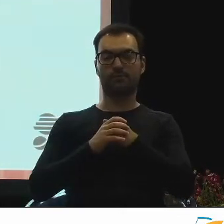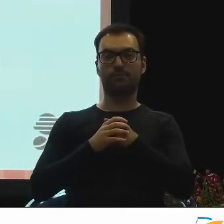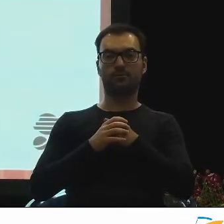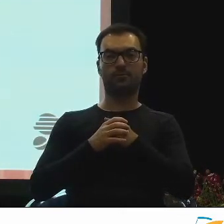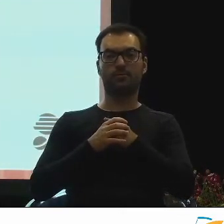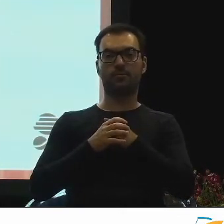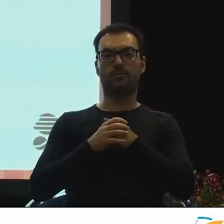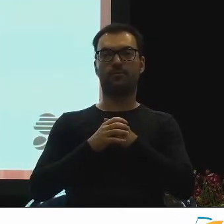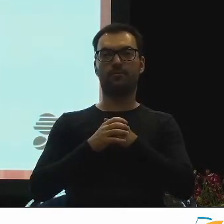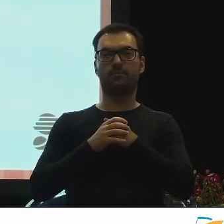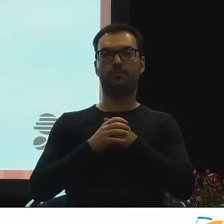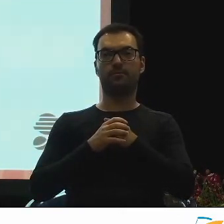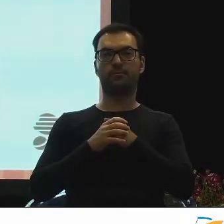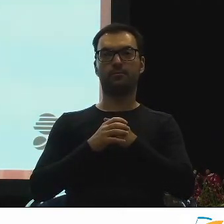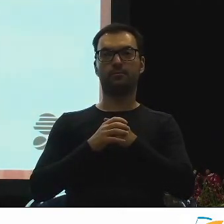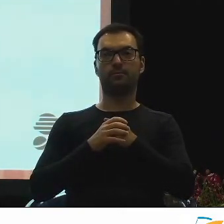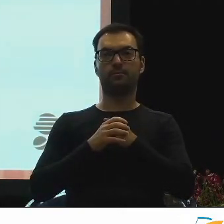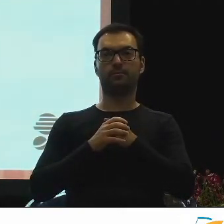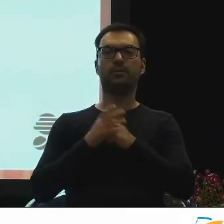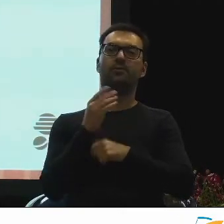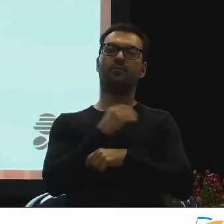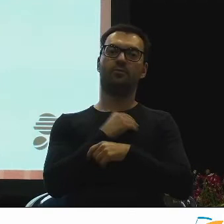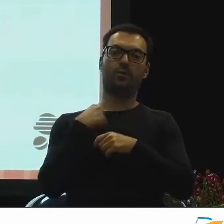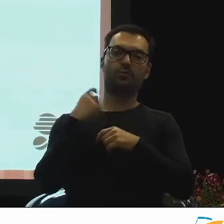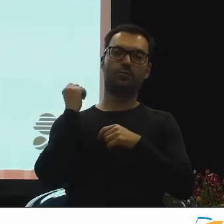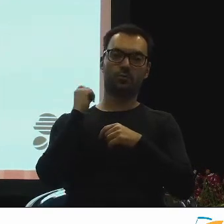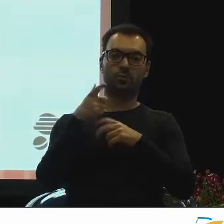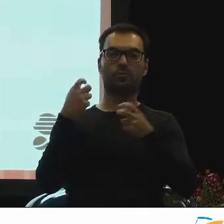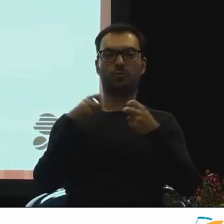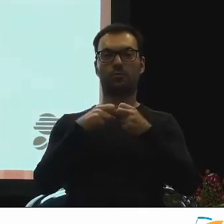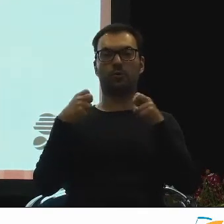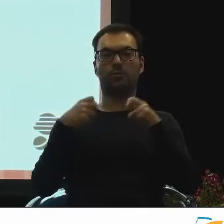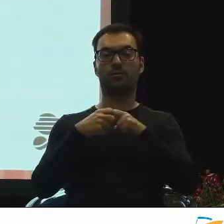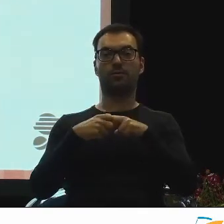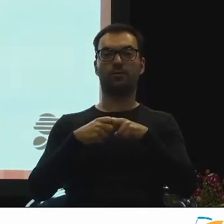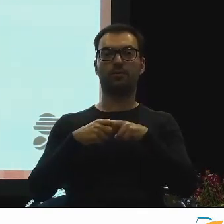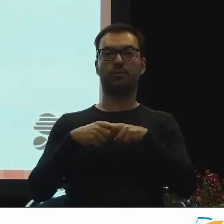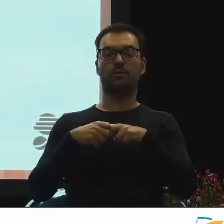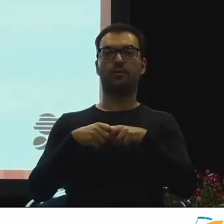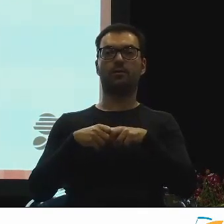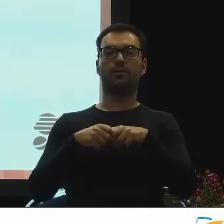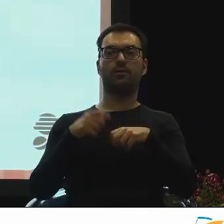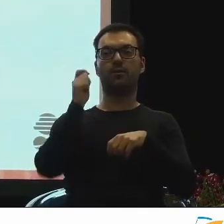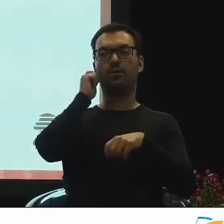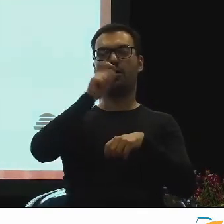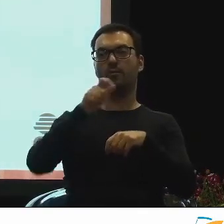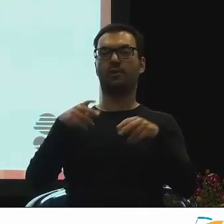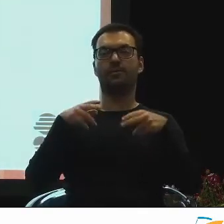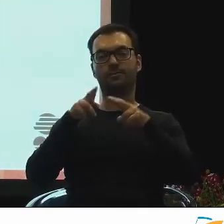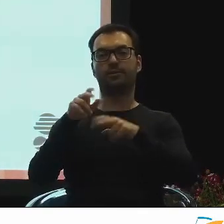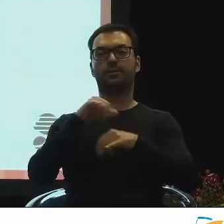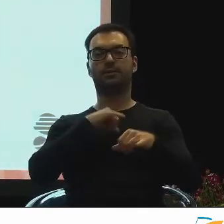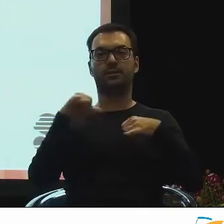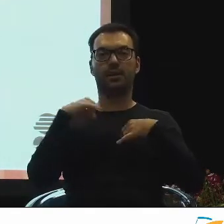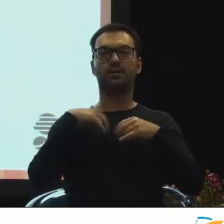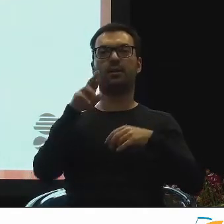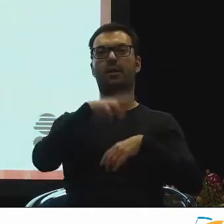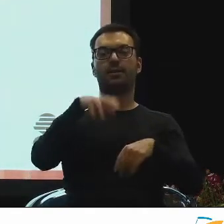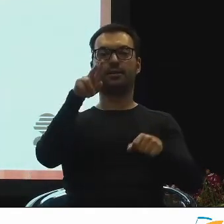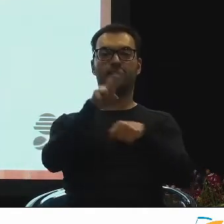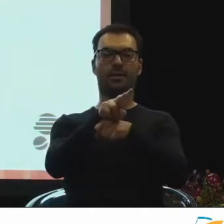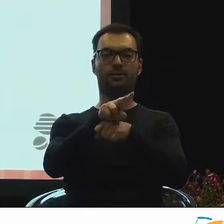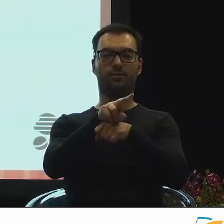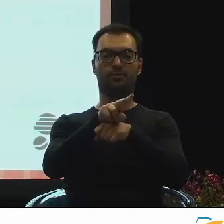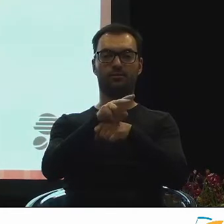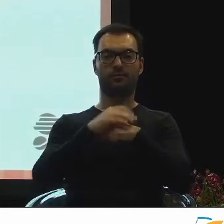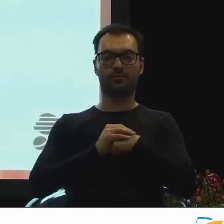bo w Polsce no, mamy kłopot jednak z obecnością kobiet w zarządach i w radach nadzorczych. Nie